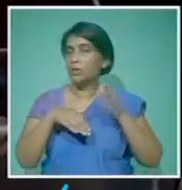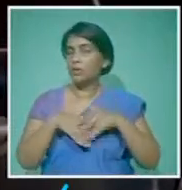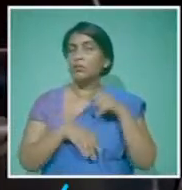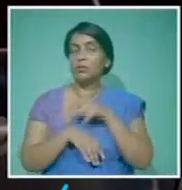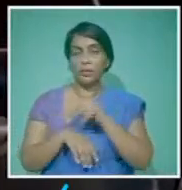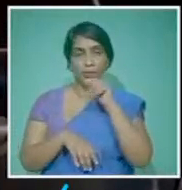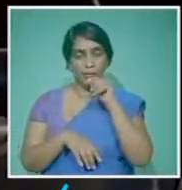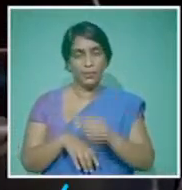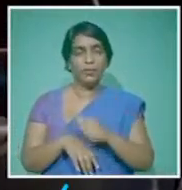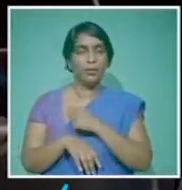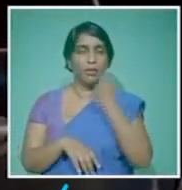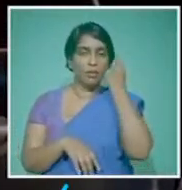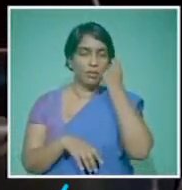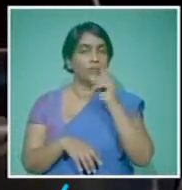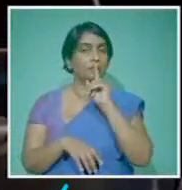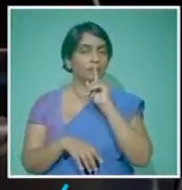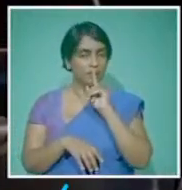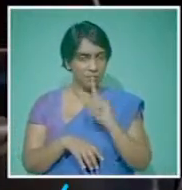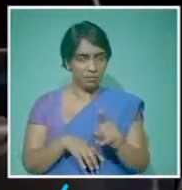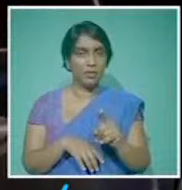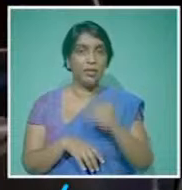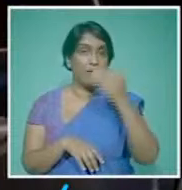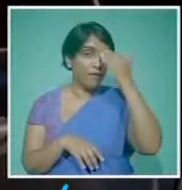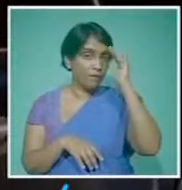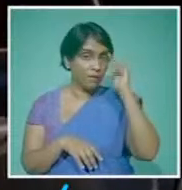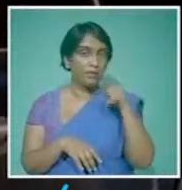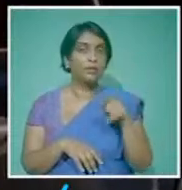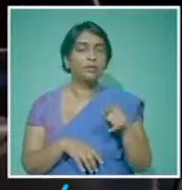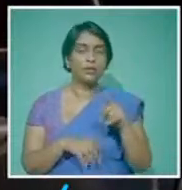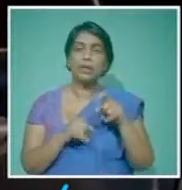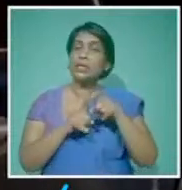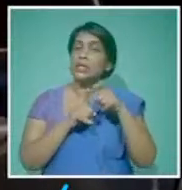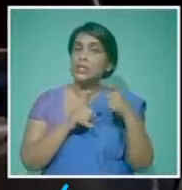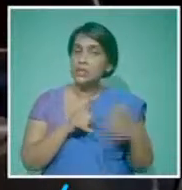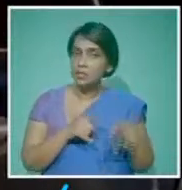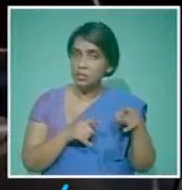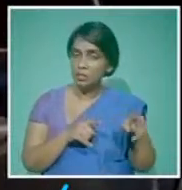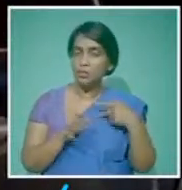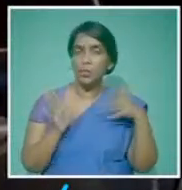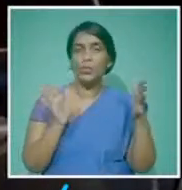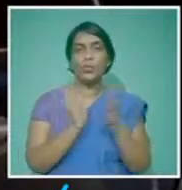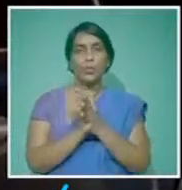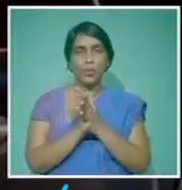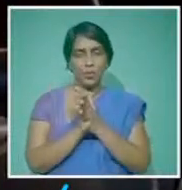गोलो ऐतवाशय योजनाकरा वयसा आबादित तात्व्यात्मत